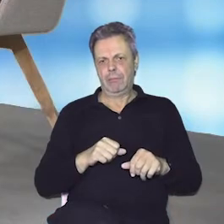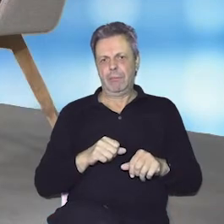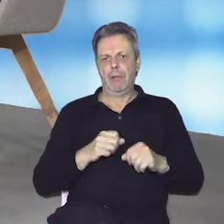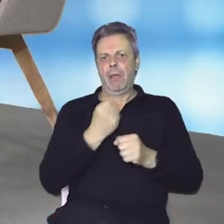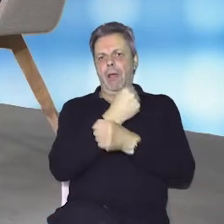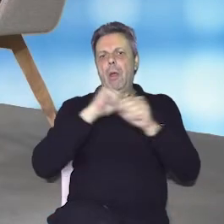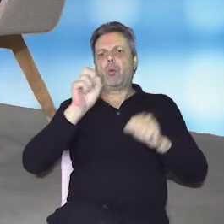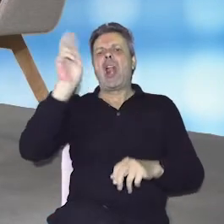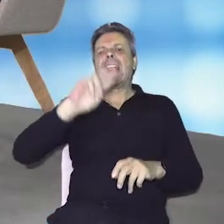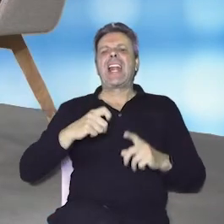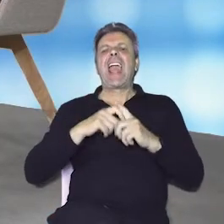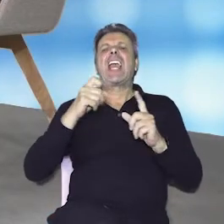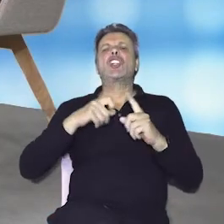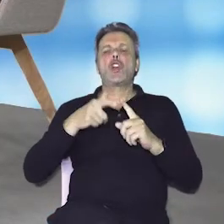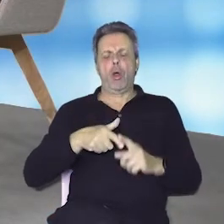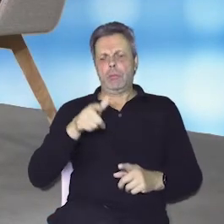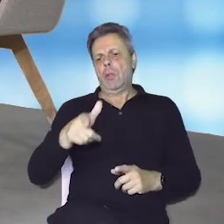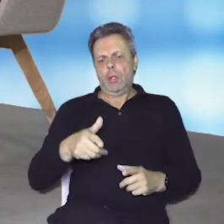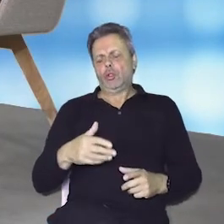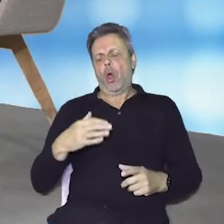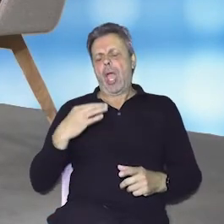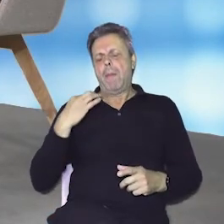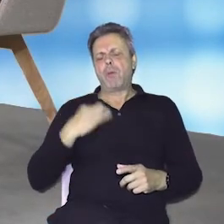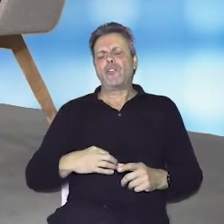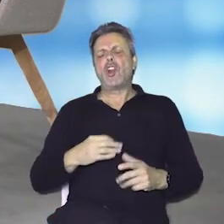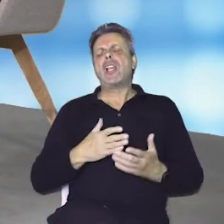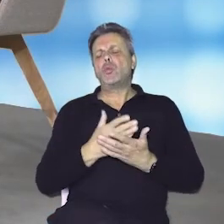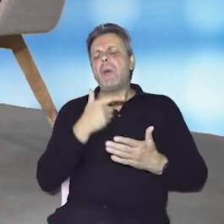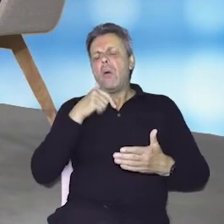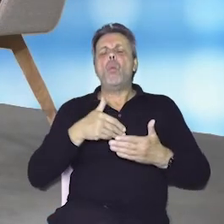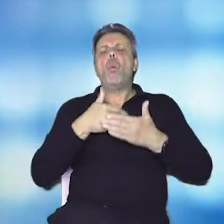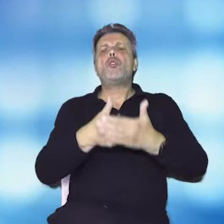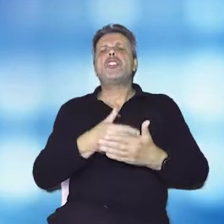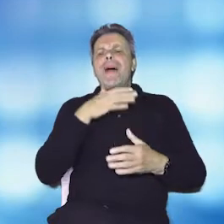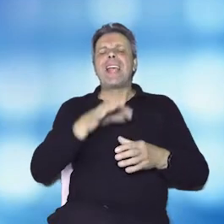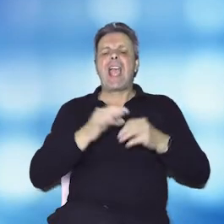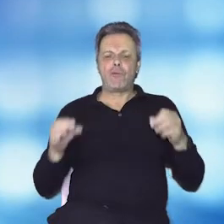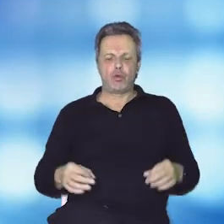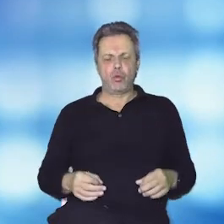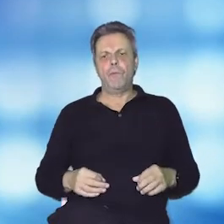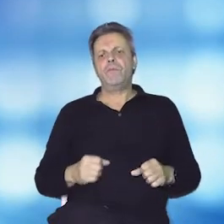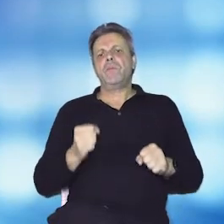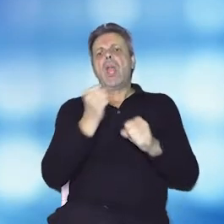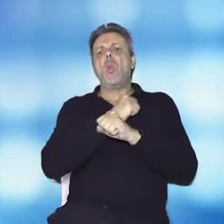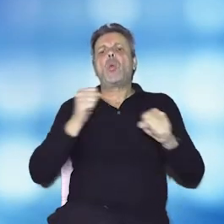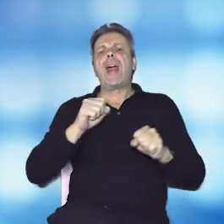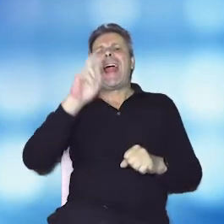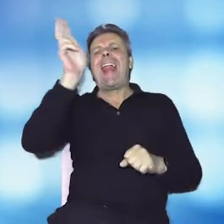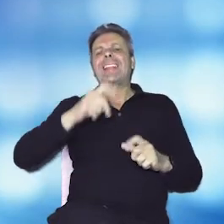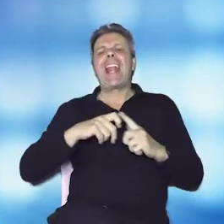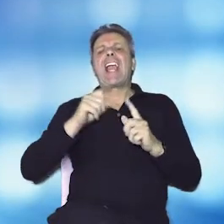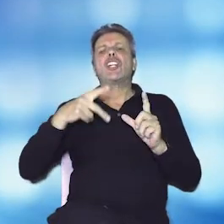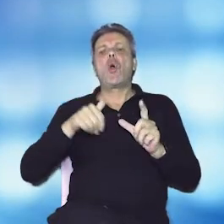u kojoj je savršeno profesionalna služba za odnose s javnošću. Nuklearna elektrana Krško jedna je